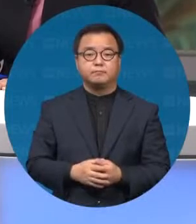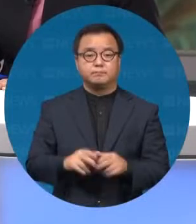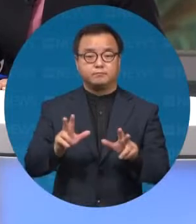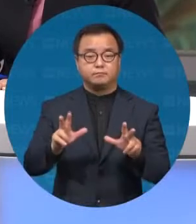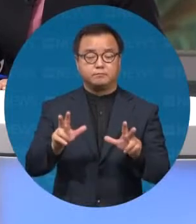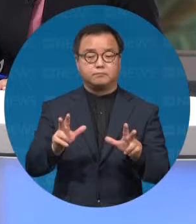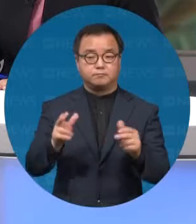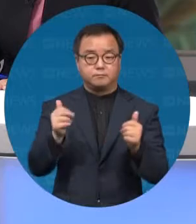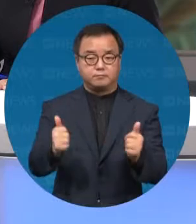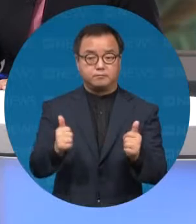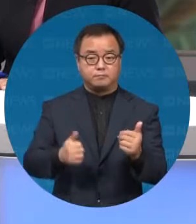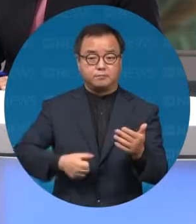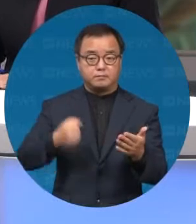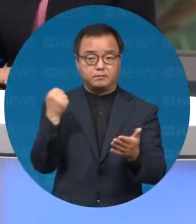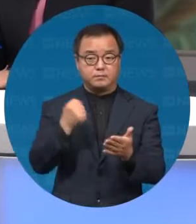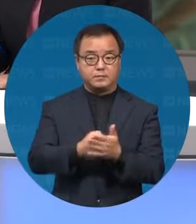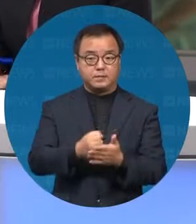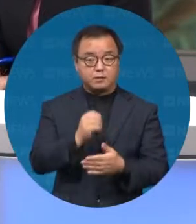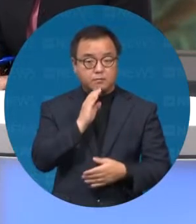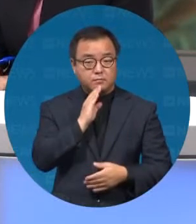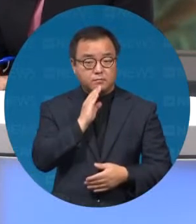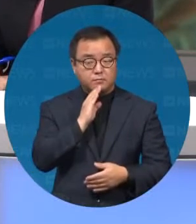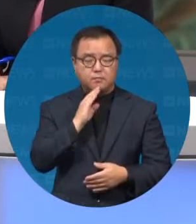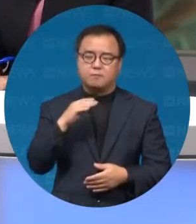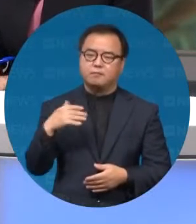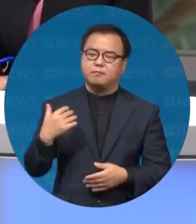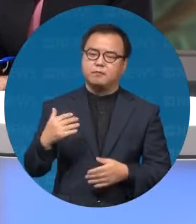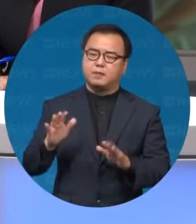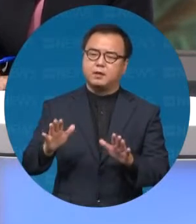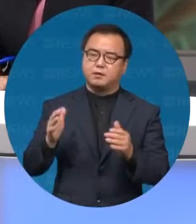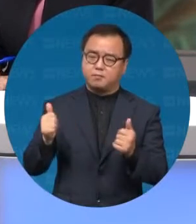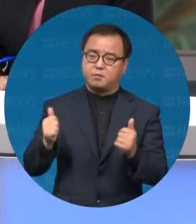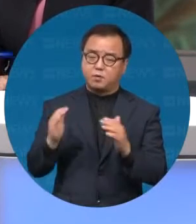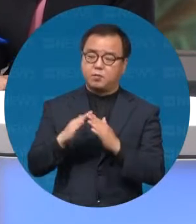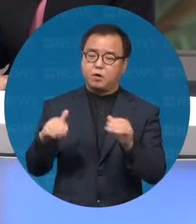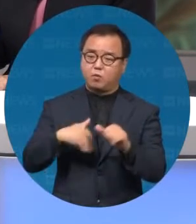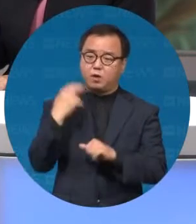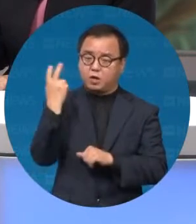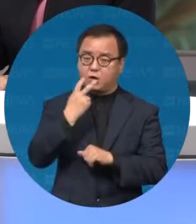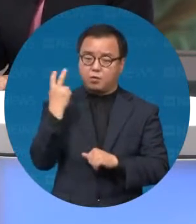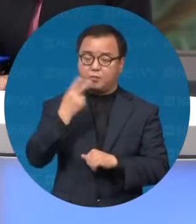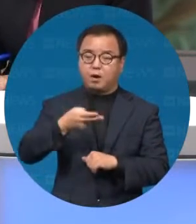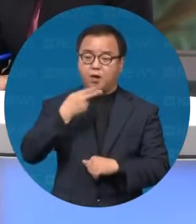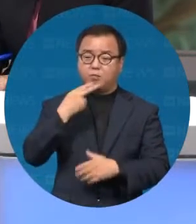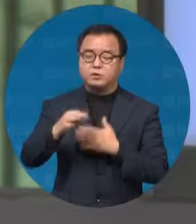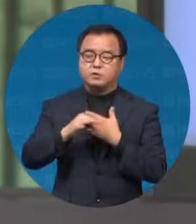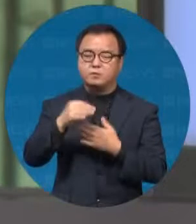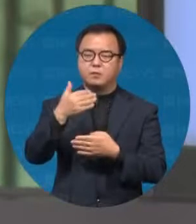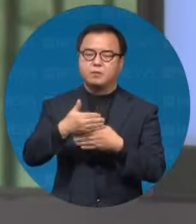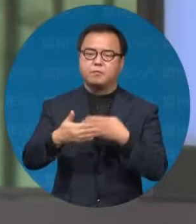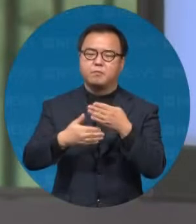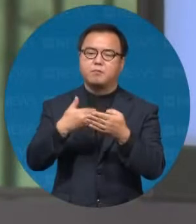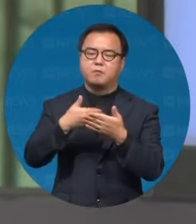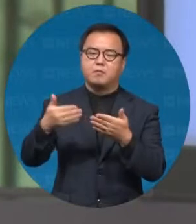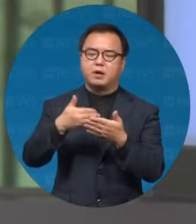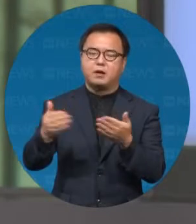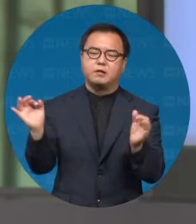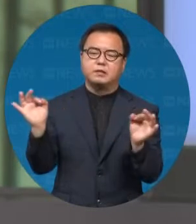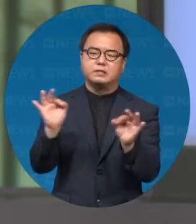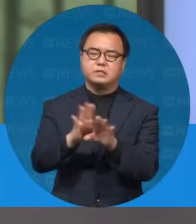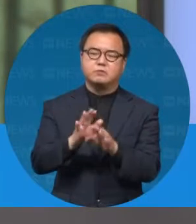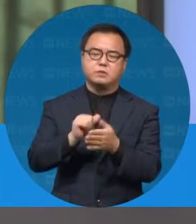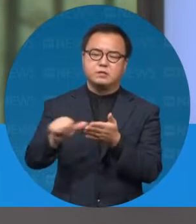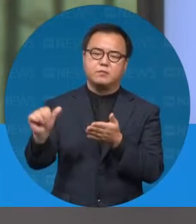판결까지 나온건가요 내게 최근 법원의 니 환경 검토 없이 4 벽화를 제거할 수 없다 면서 일단 에 불어